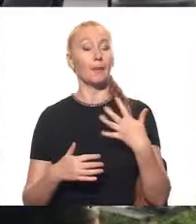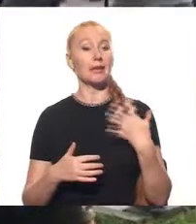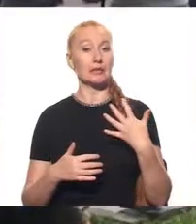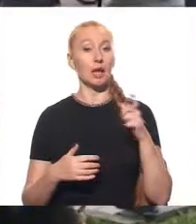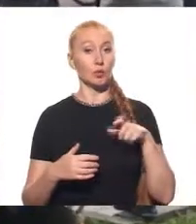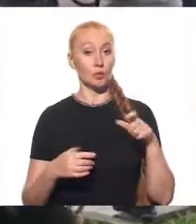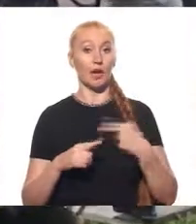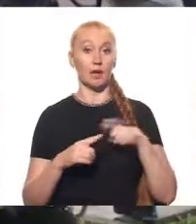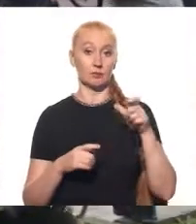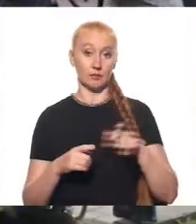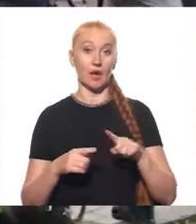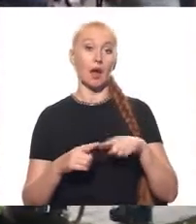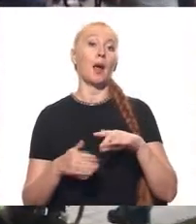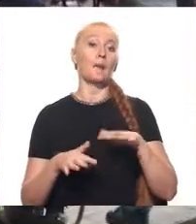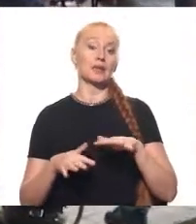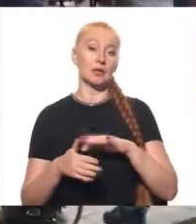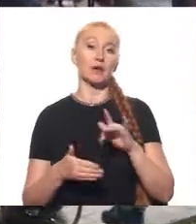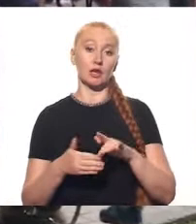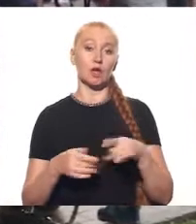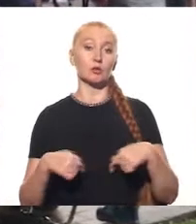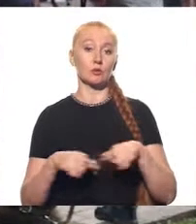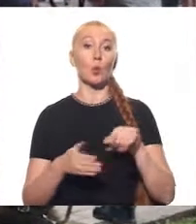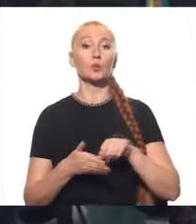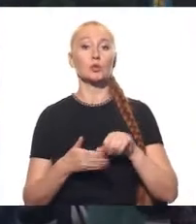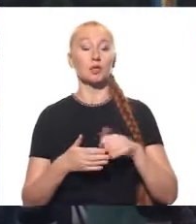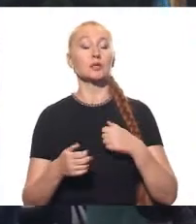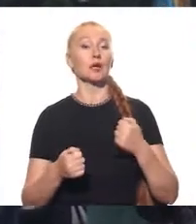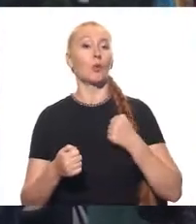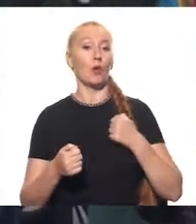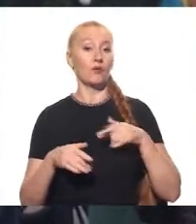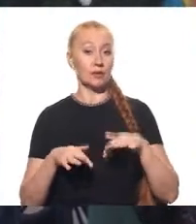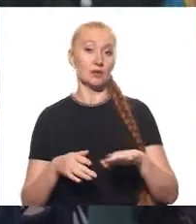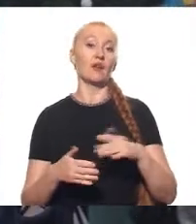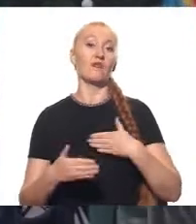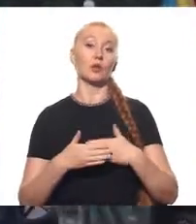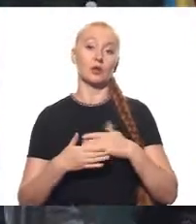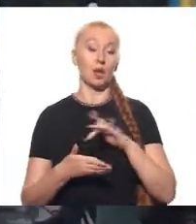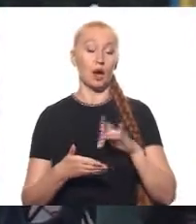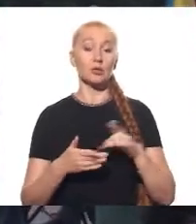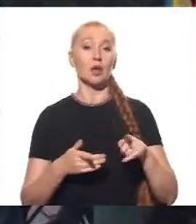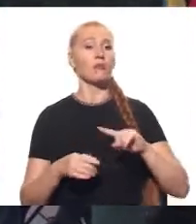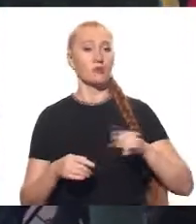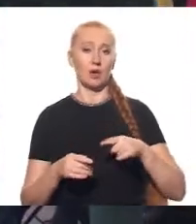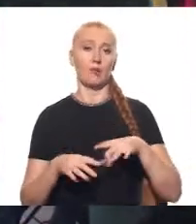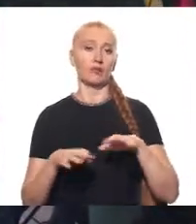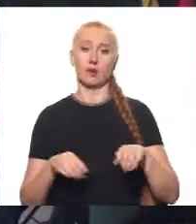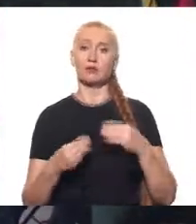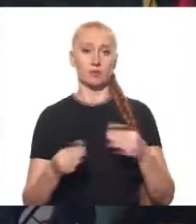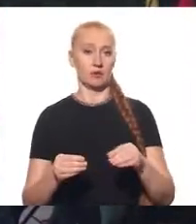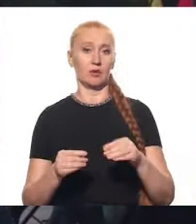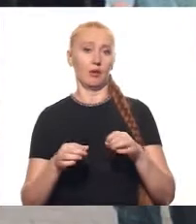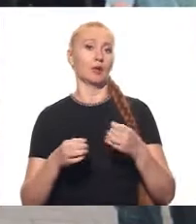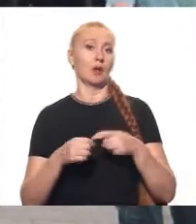Це представники місцевих громадських організацій, учасники бойових дій, волонтери та містяни. Вони вимагають від влади не дати роззброїти